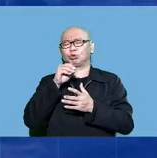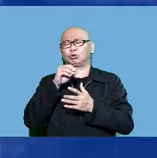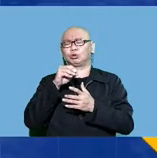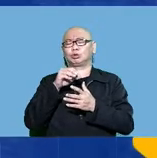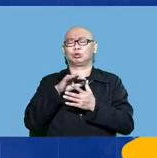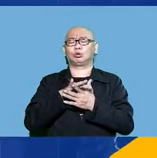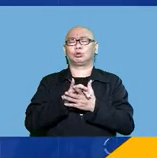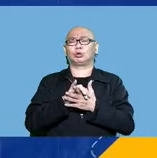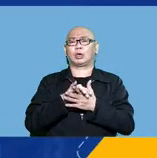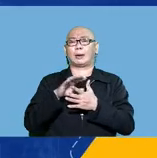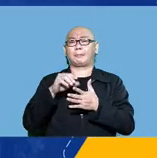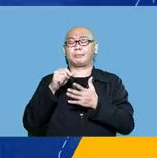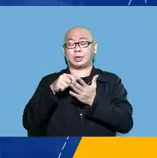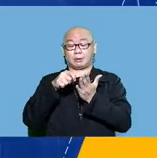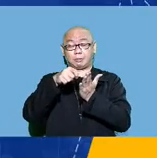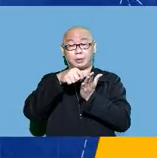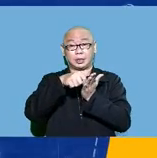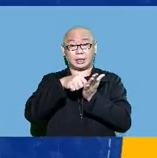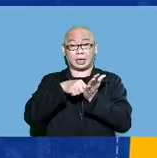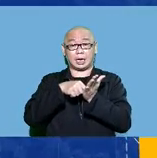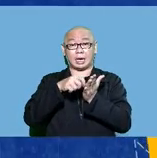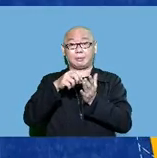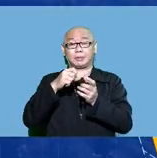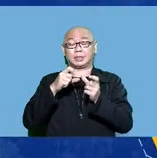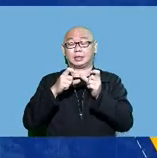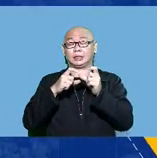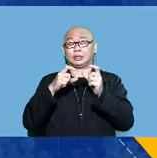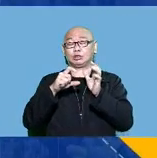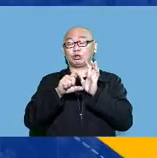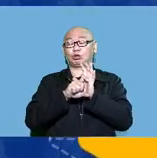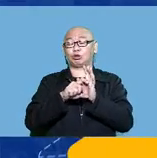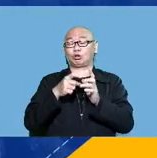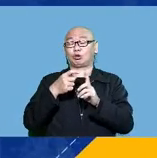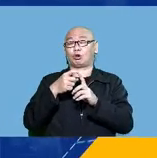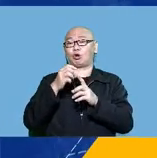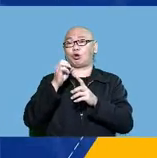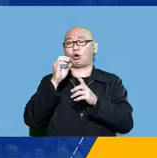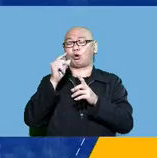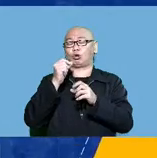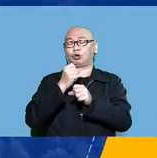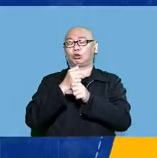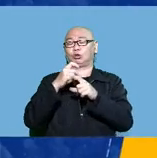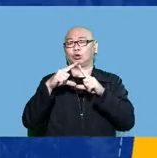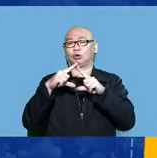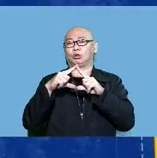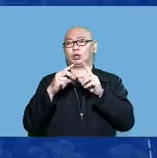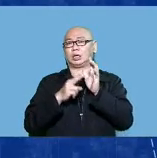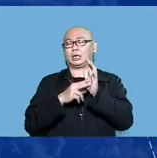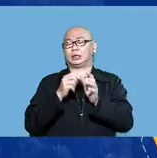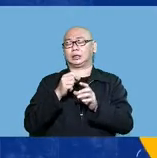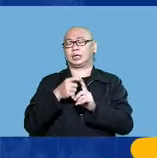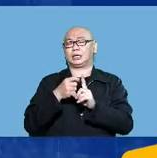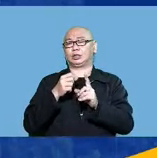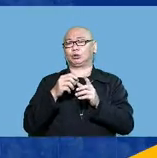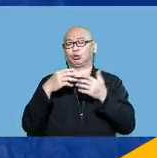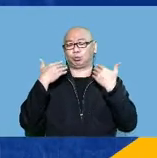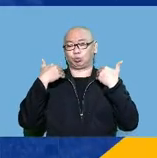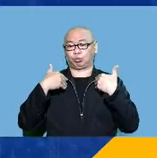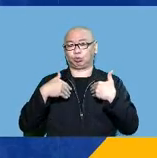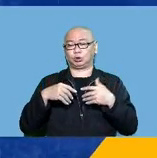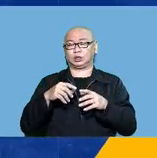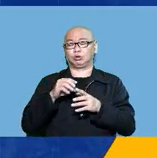mengambil, membedah, lalu mengambil sampel organ dari tubuh tikus, dan lain-lainnya.